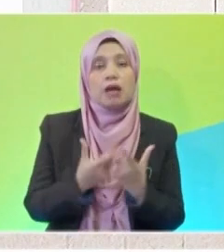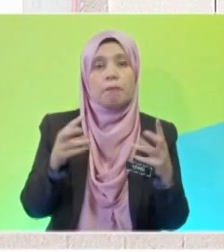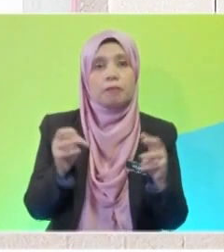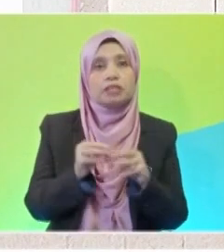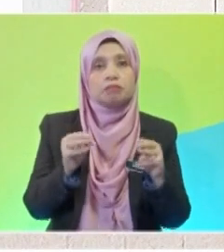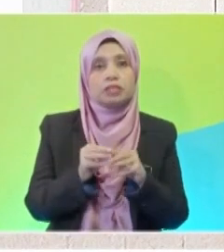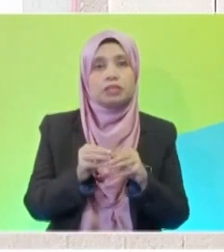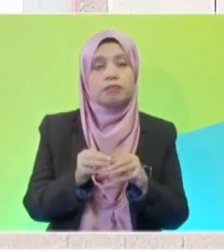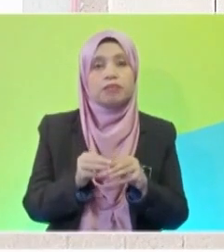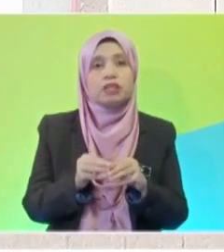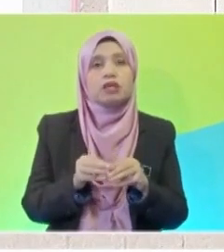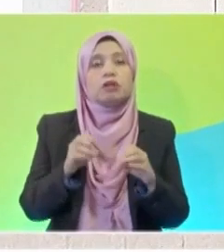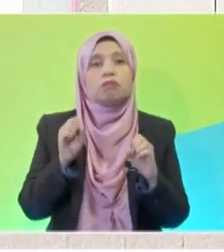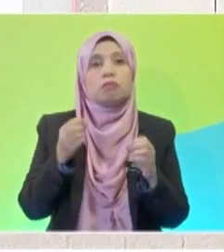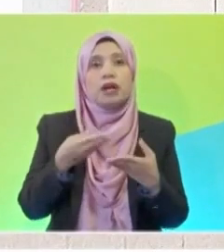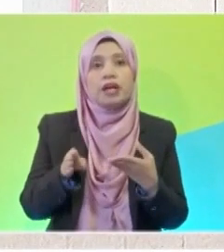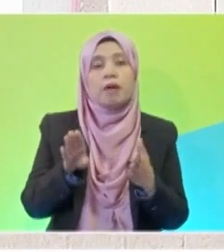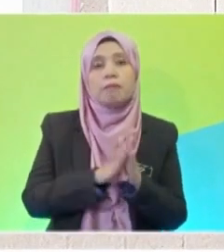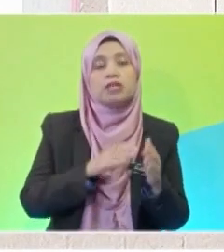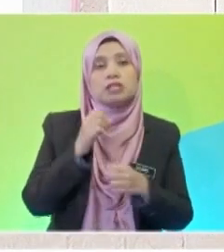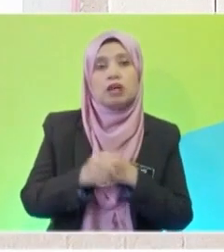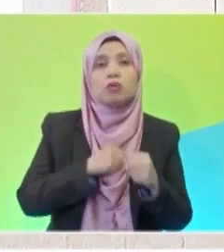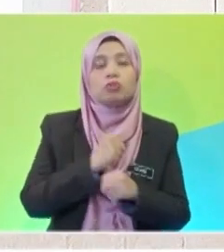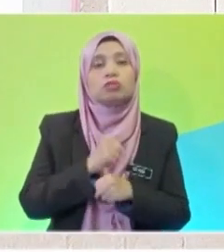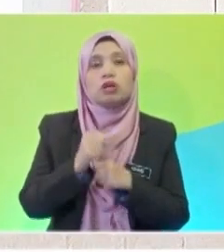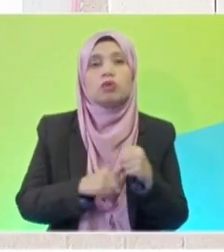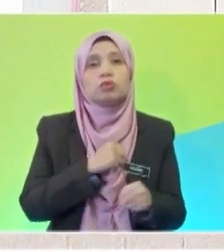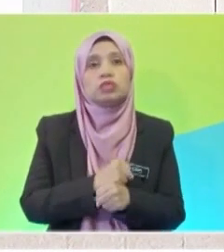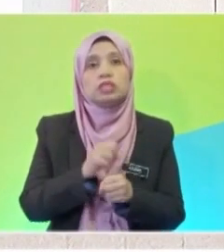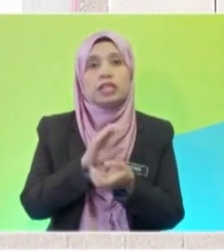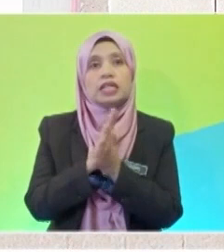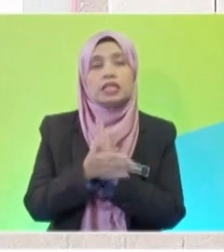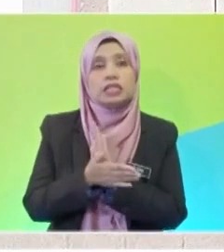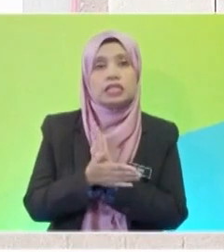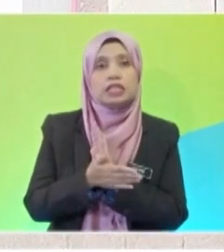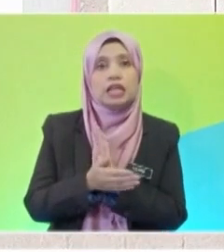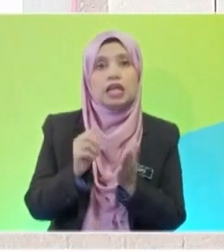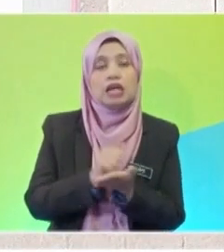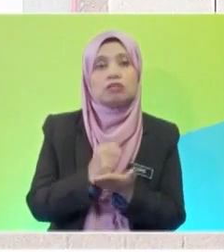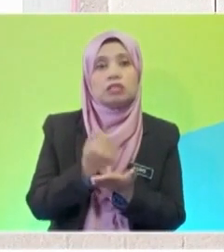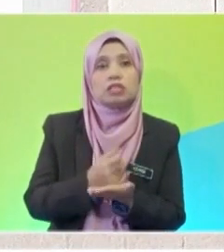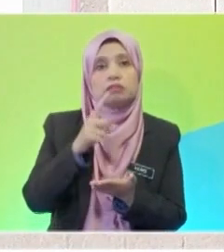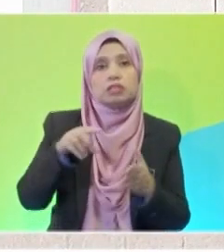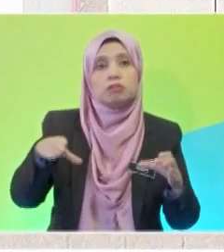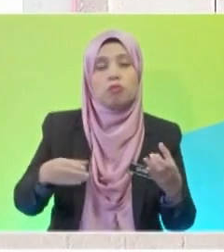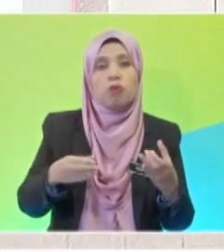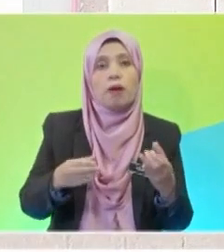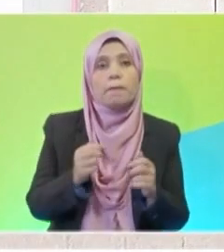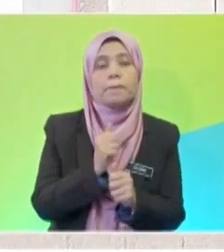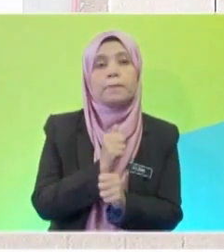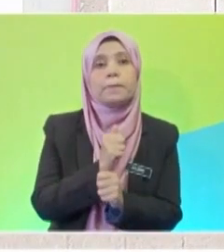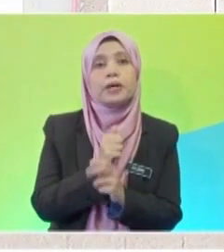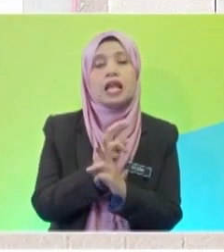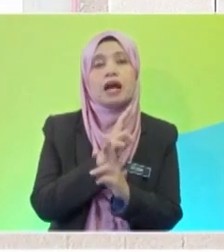banyak kan? Bayar bertahun-tahun yuran itu. Mungkin. Jadi kita sebagai accountant ni, kita kena buat pelarasan. Okey, awal,